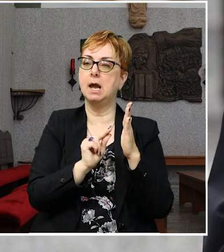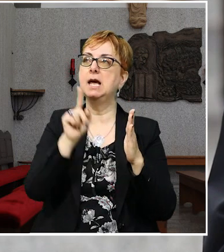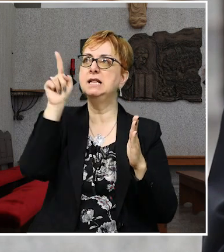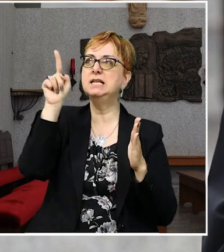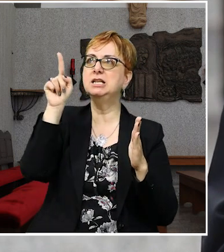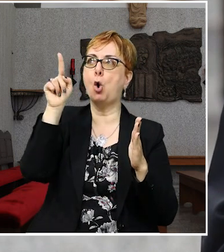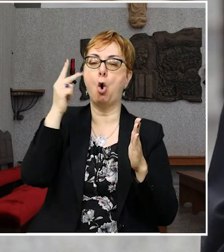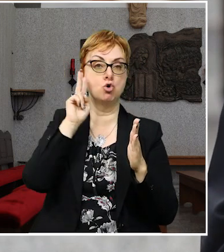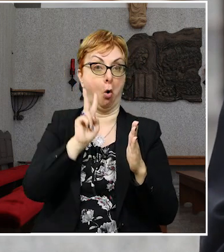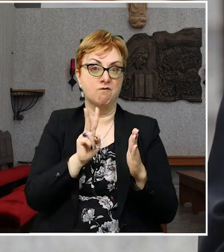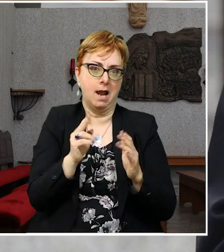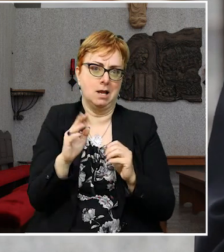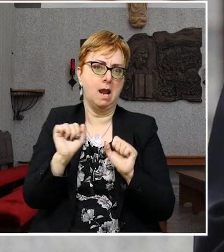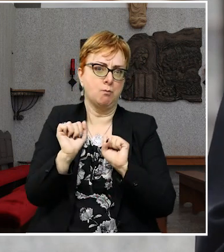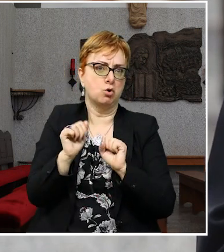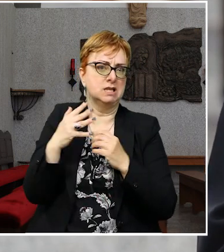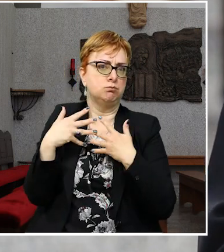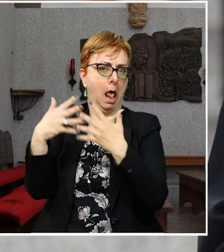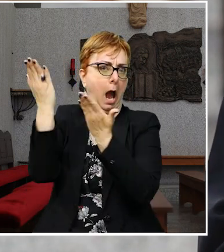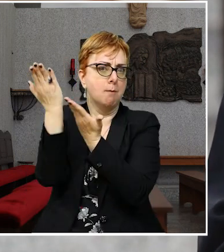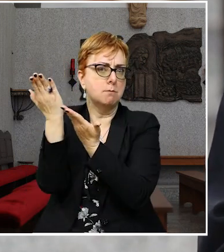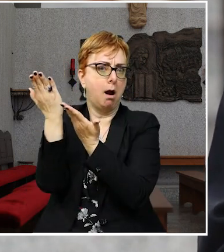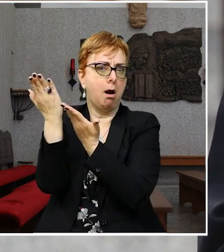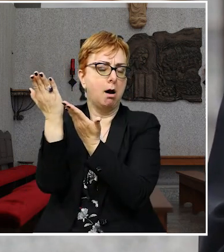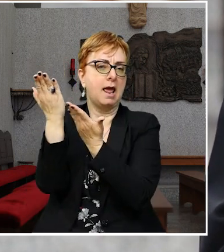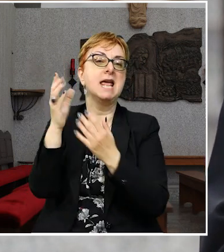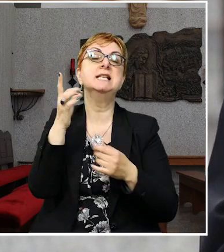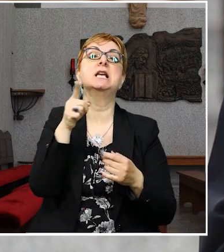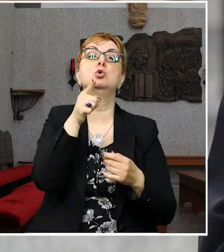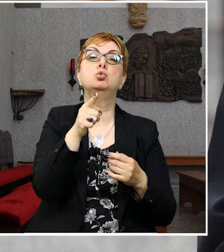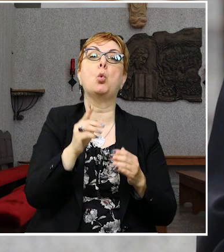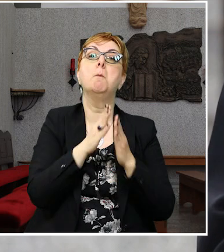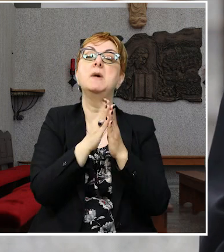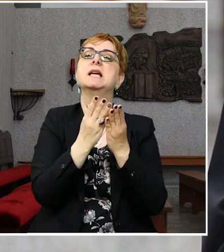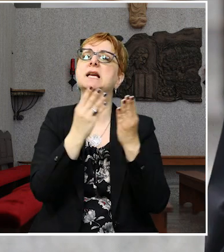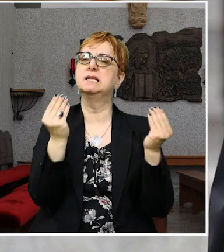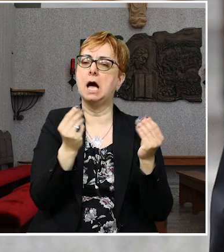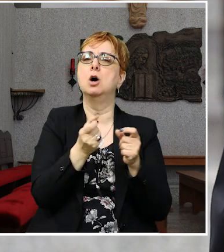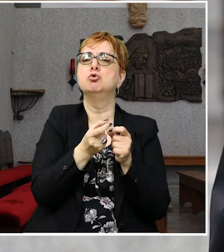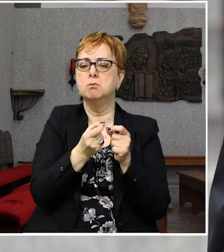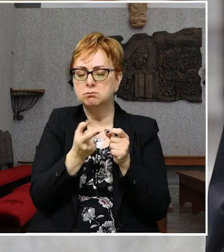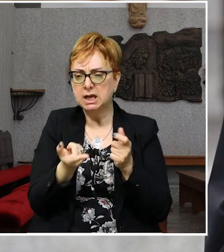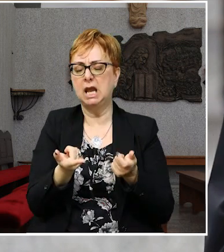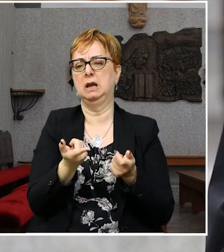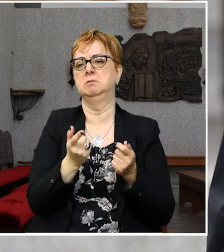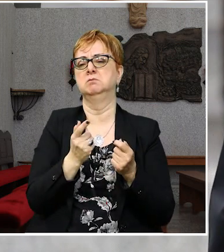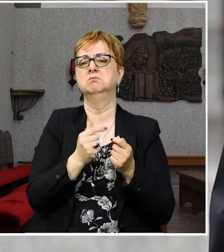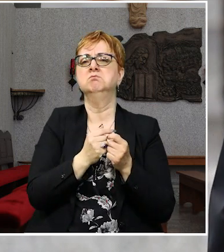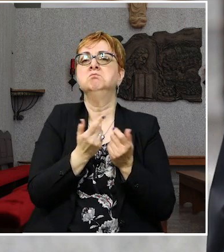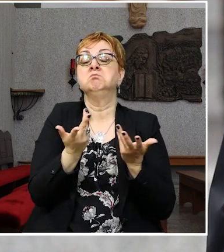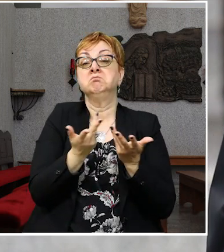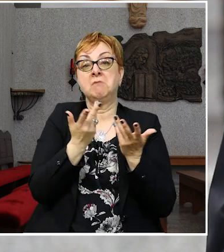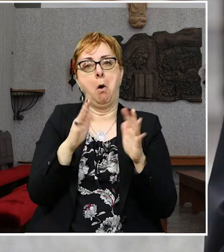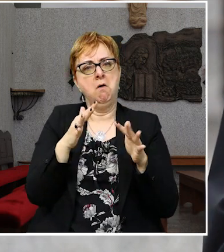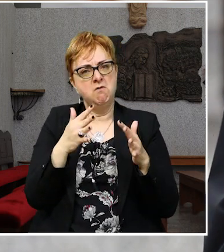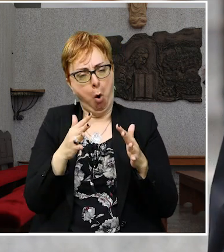Dio che non vede. Se tu preghi tanto, magari tanti rosari, magari tante